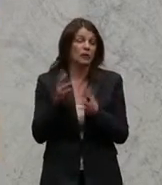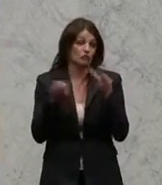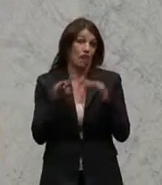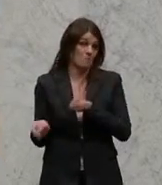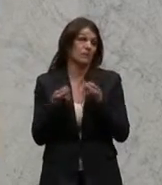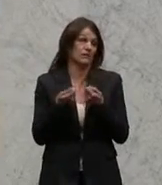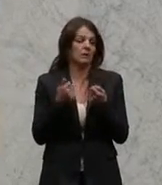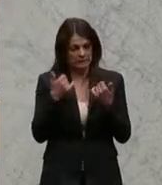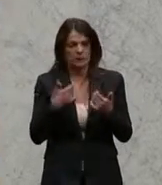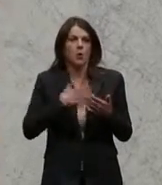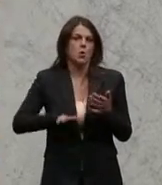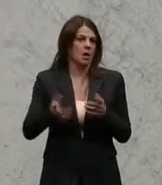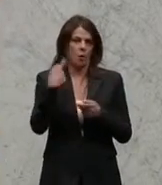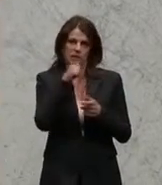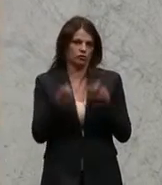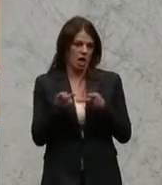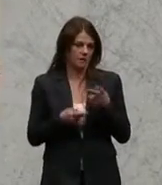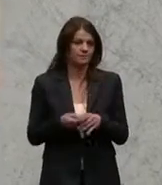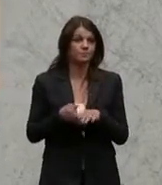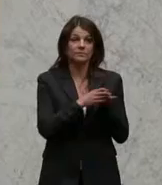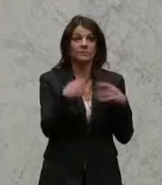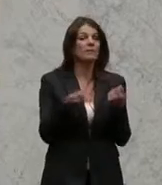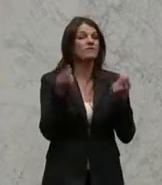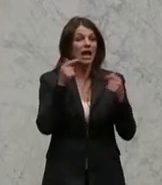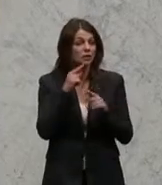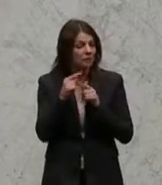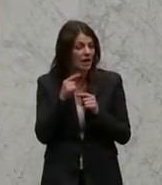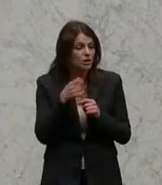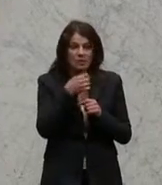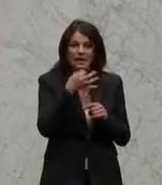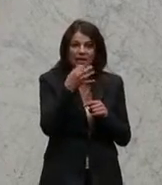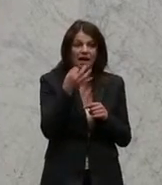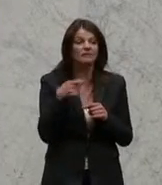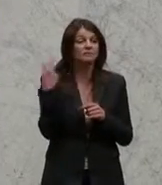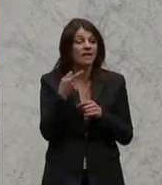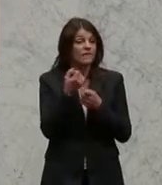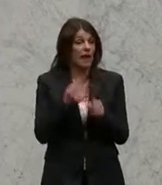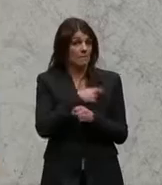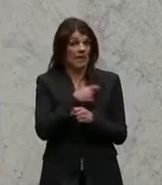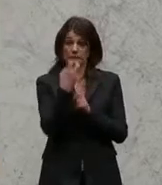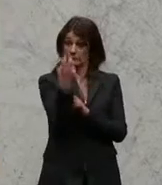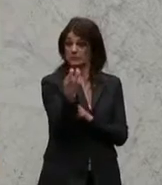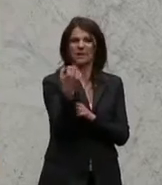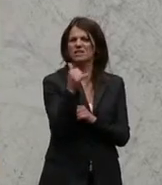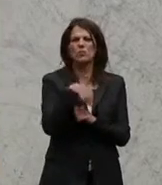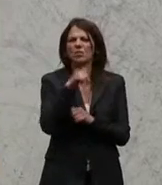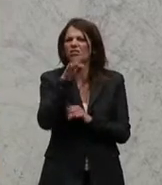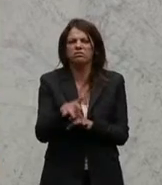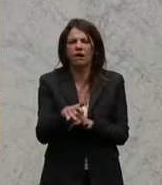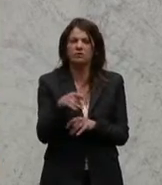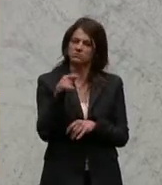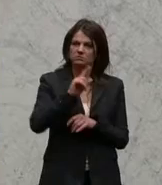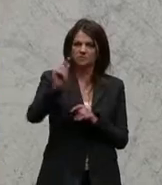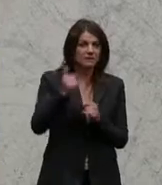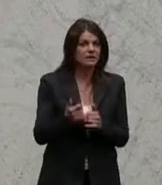hat. Es gibt aber auch einen Finanzsprecher in der Freiheitlichen Partei, der hier sitzt, aber momentan nicht da ist. Denn seine